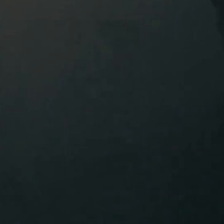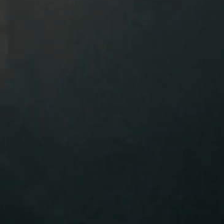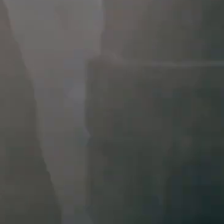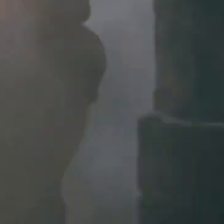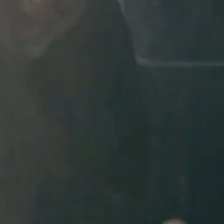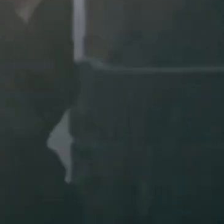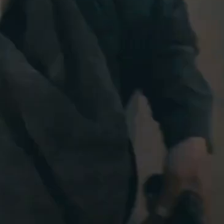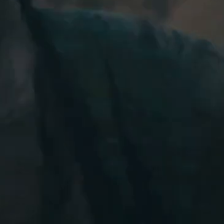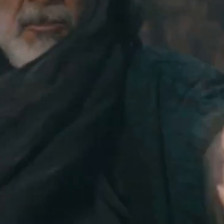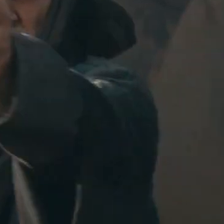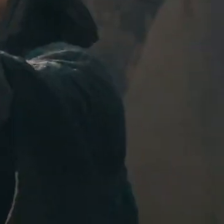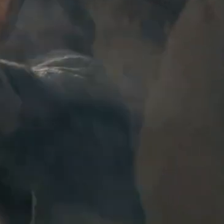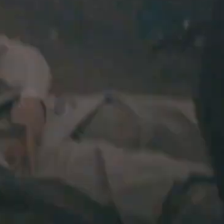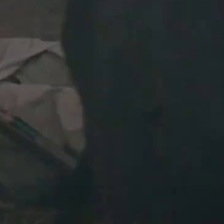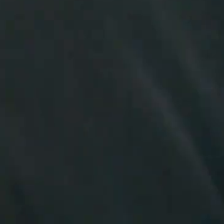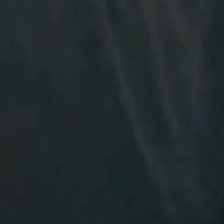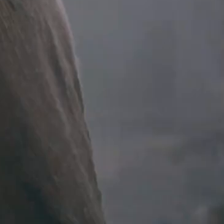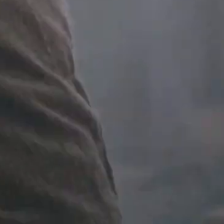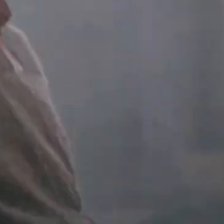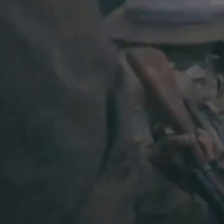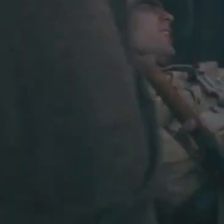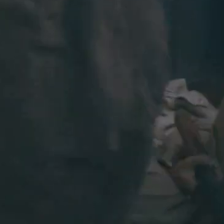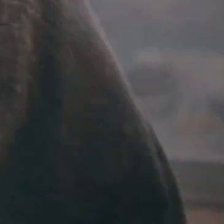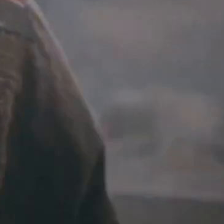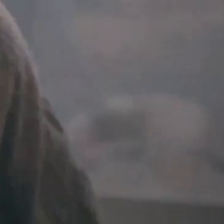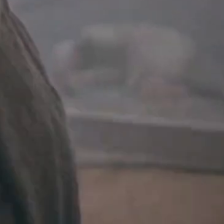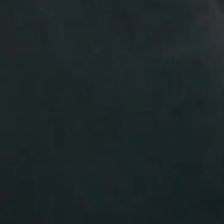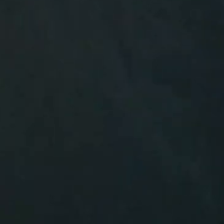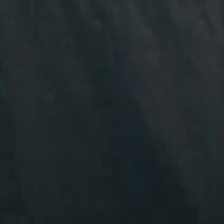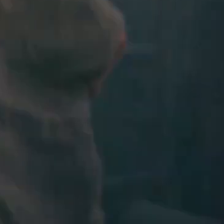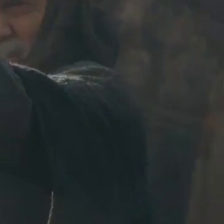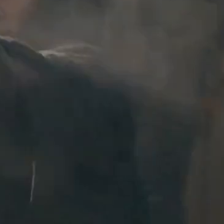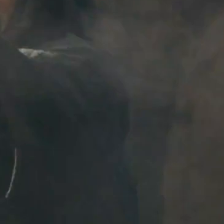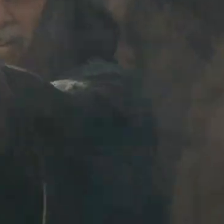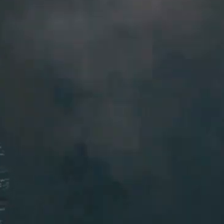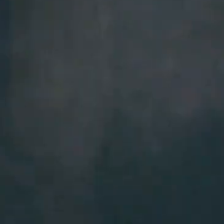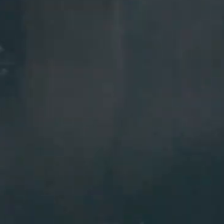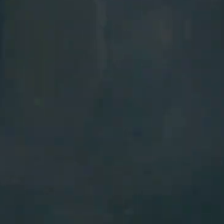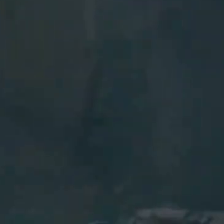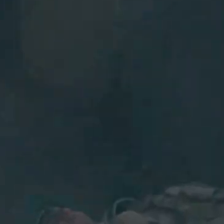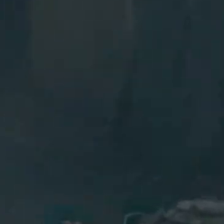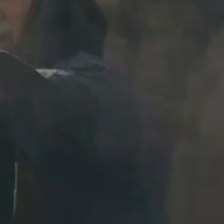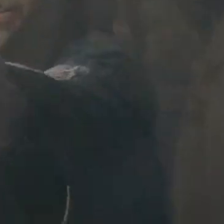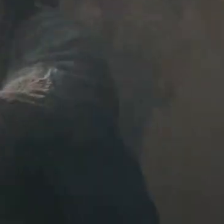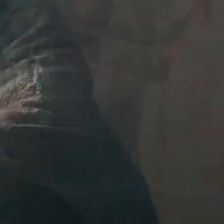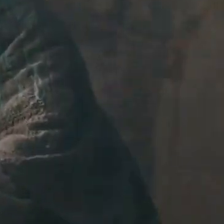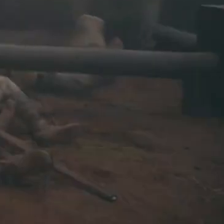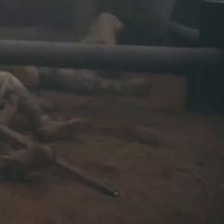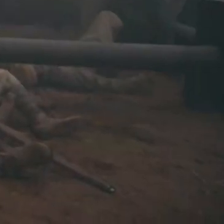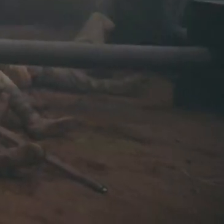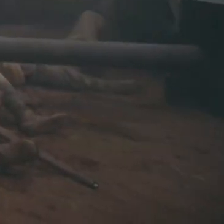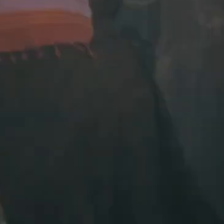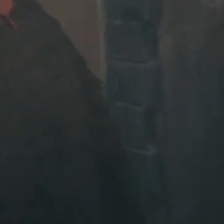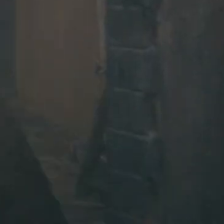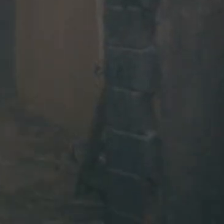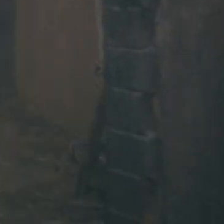Ömer sol elini tabancayla ateş etti. girişteki